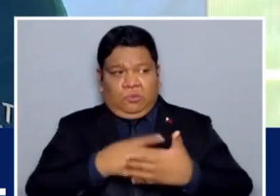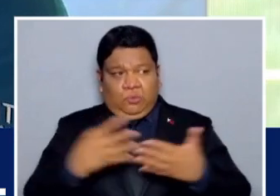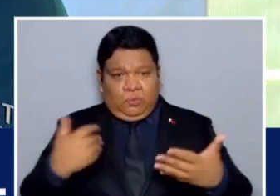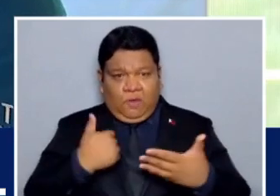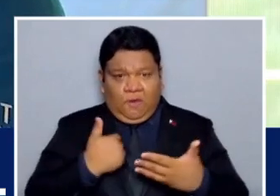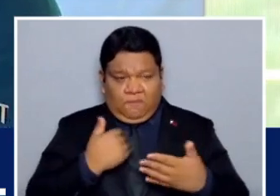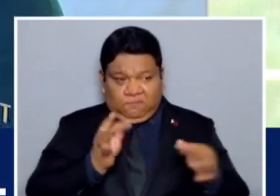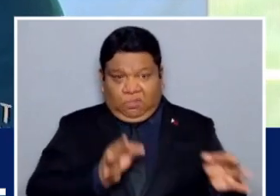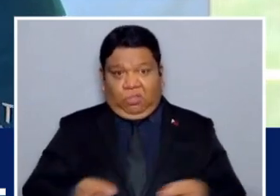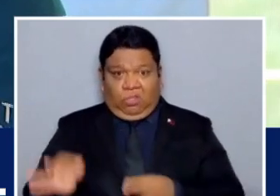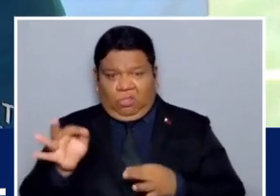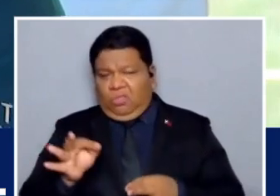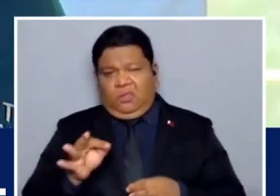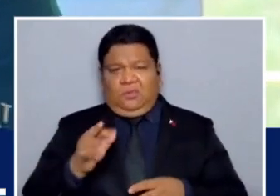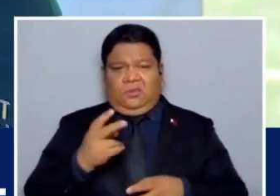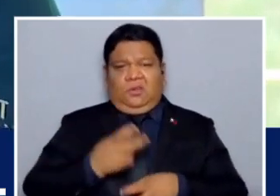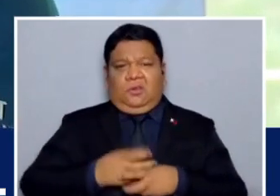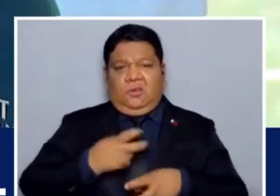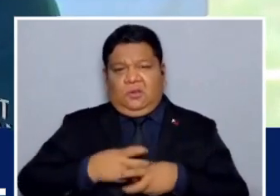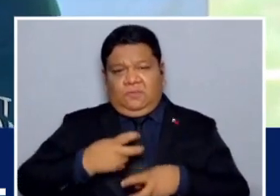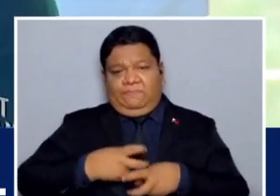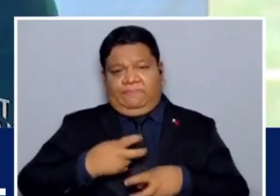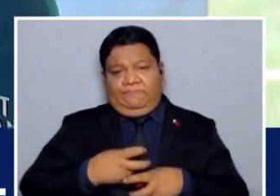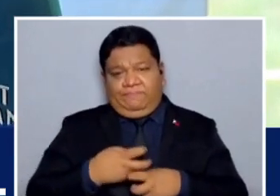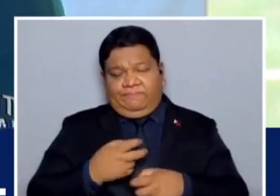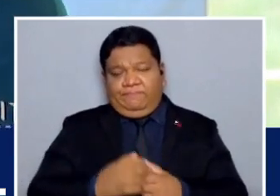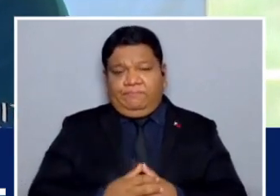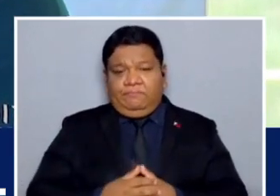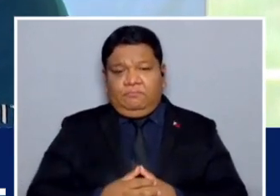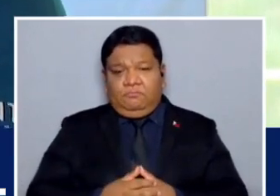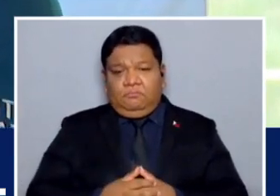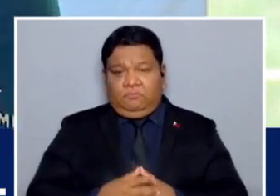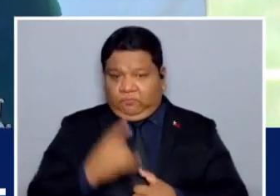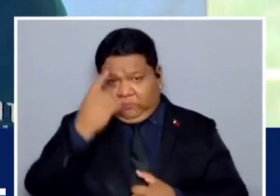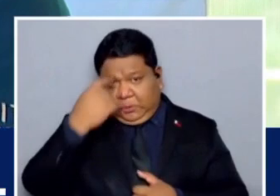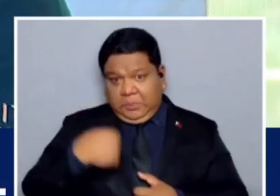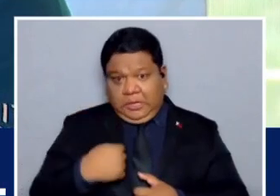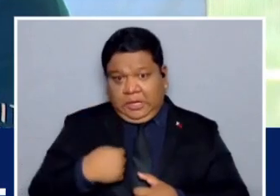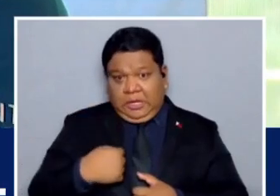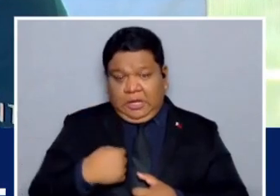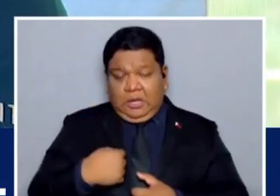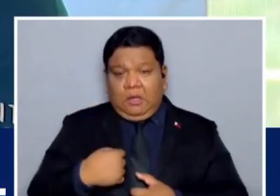particular day? You know, like in my case, I have